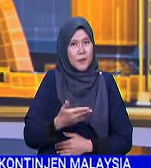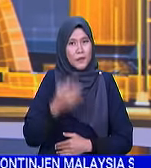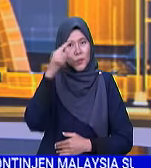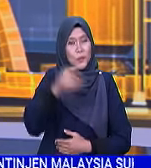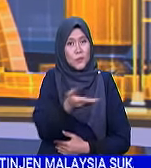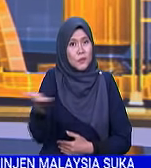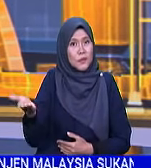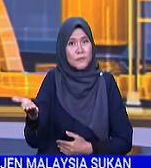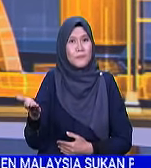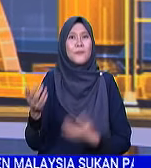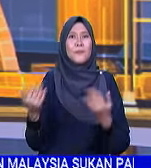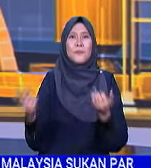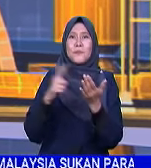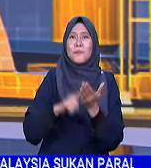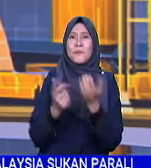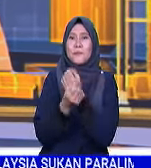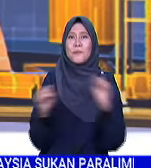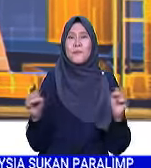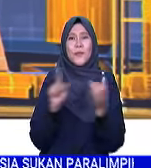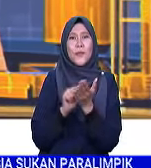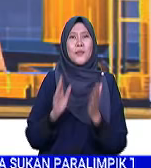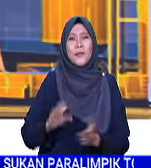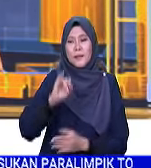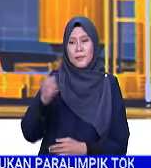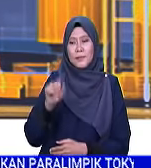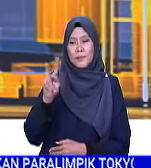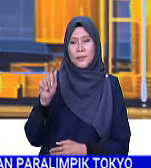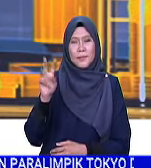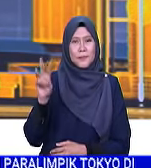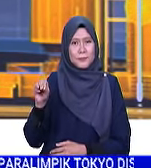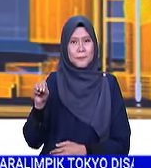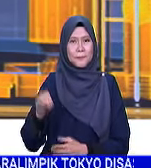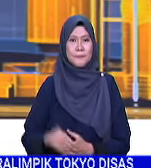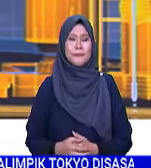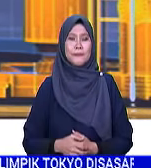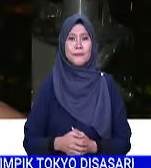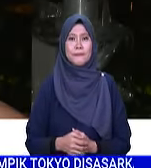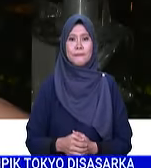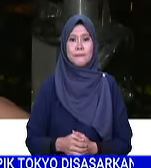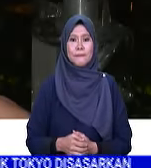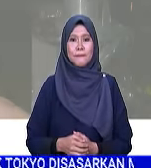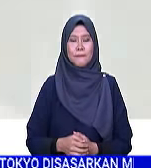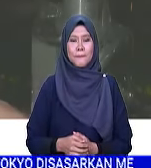kita semua? Ikuti laporan disediakan wartawan JAKIM Fazrin Zahardin.